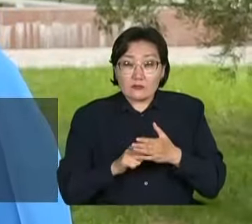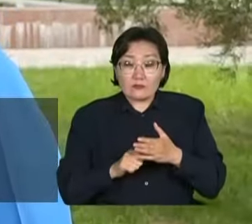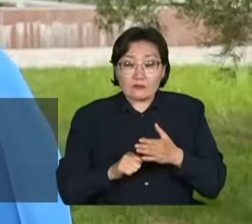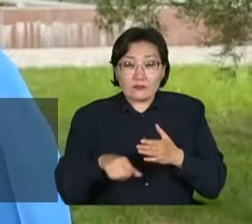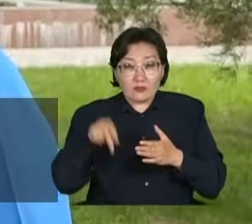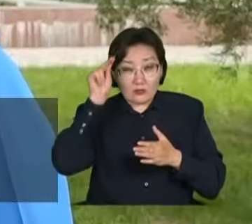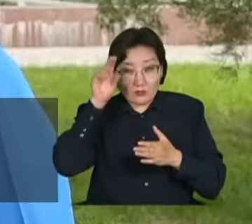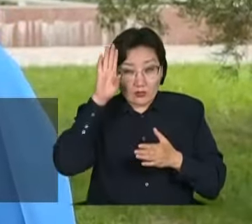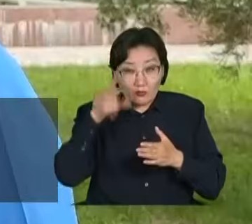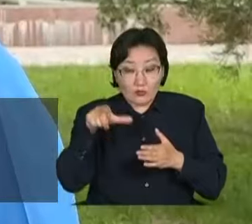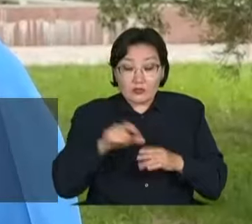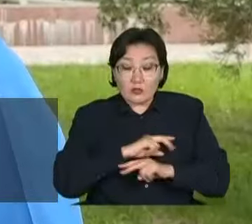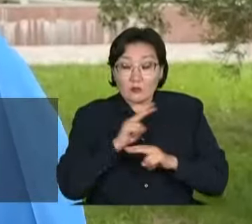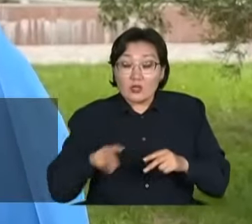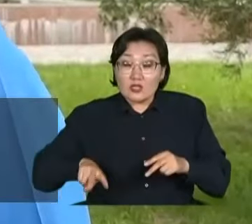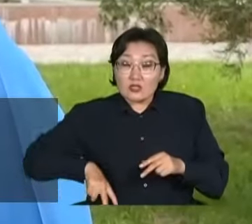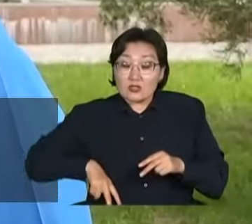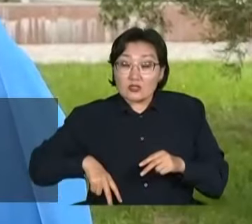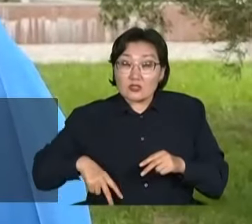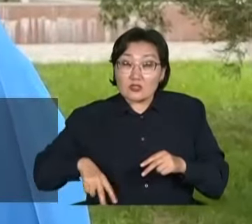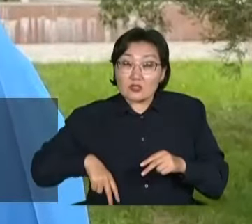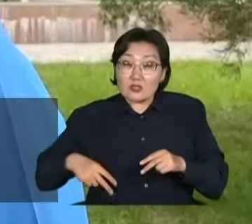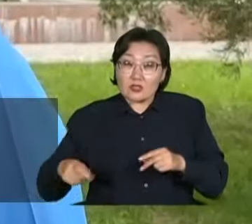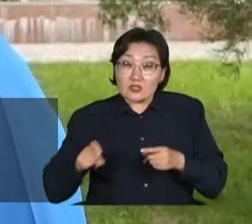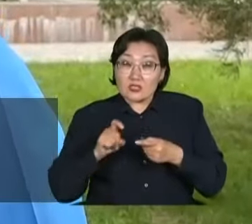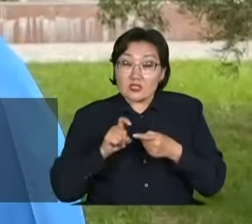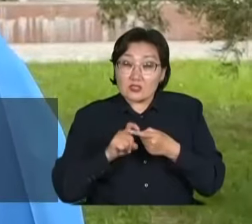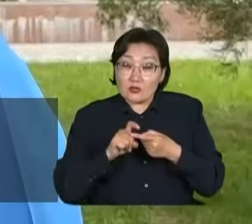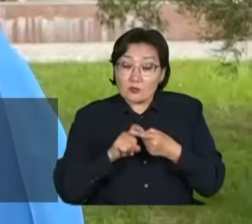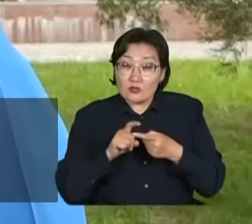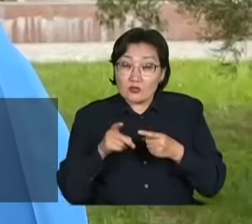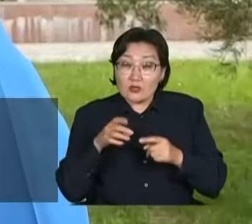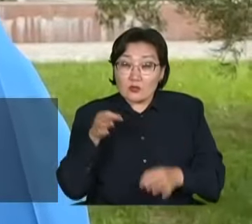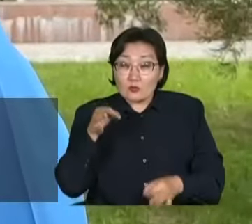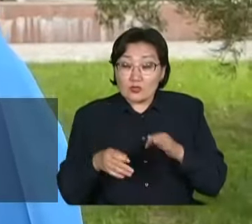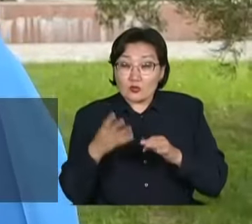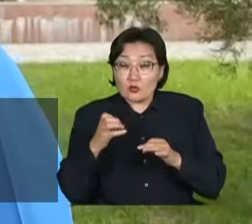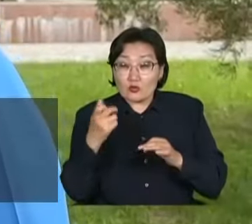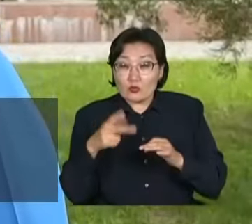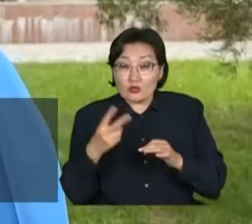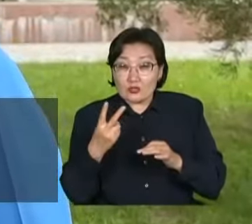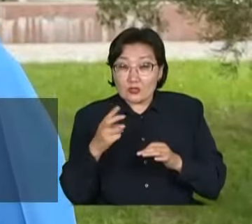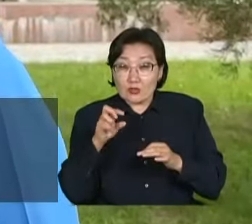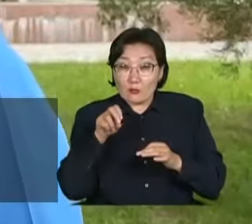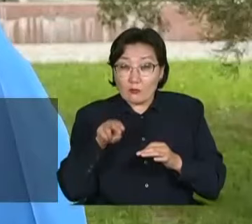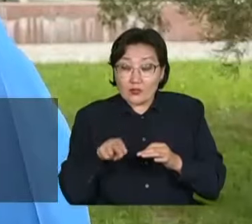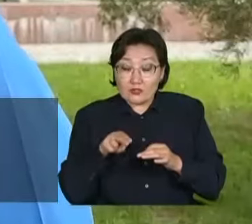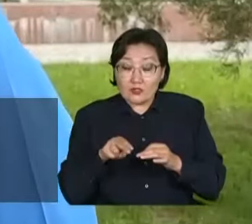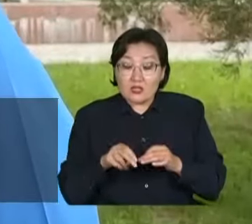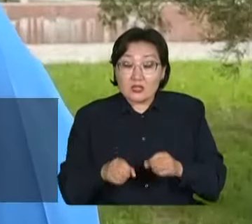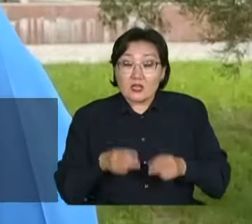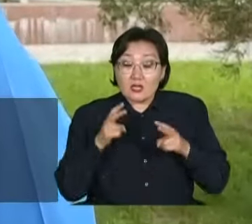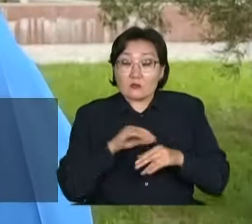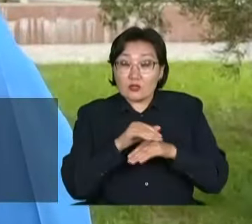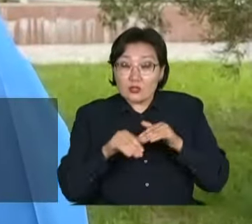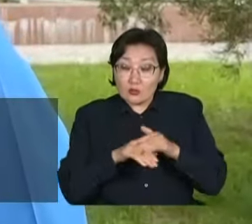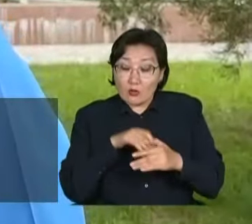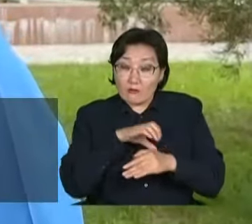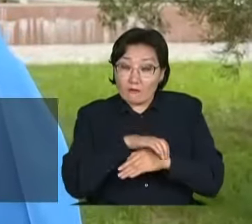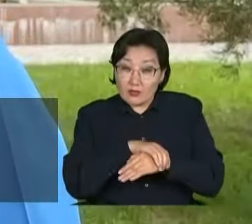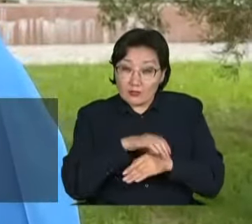тыйылды. Директора қатысты қылмыстық кодексінің 432 бабымен қылмыстық жасырап қалу фактісі бойынша қылмыстық